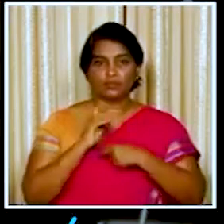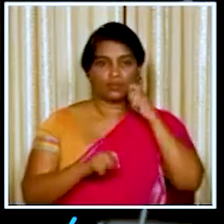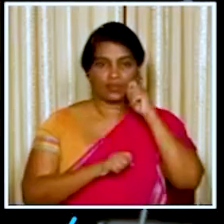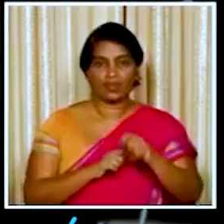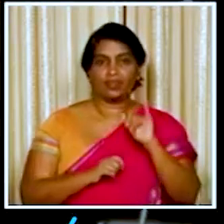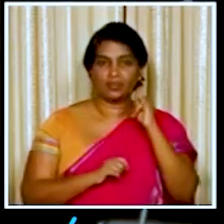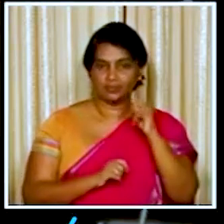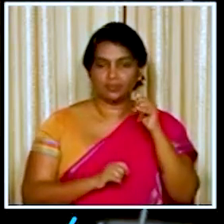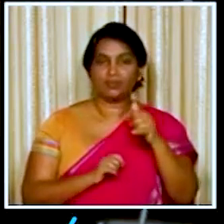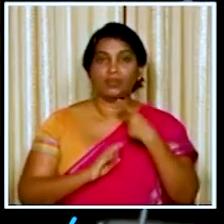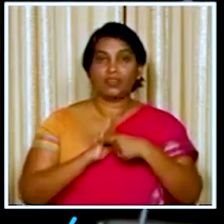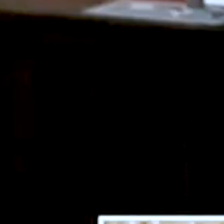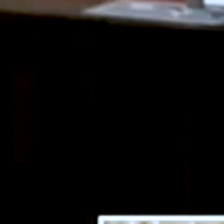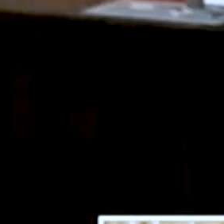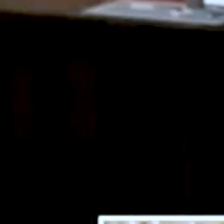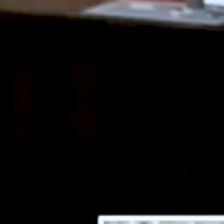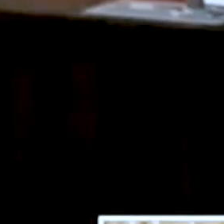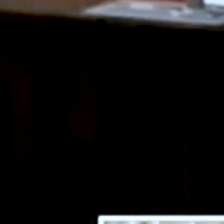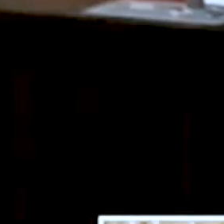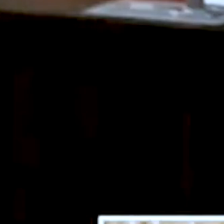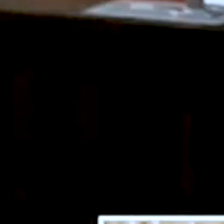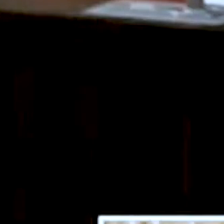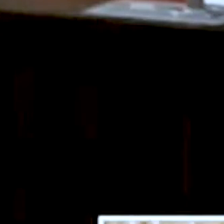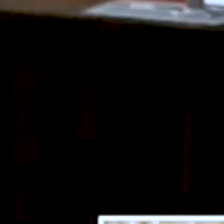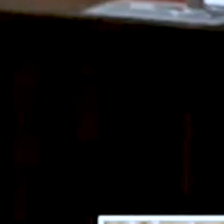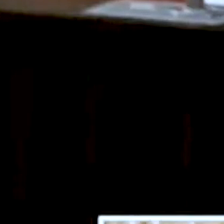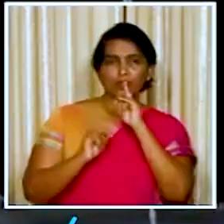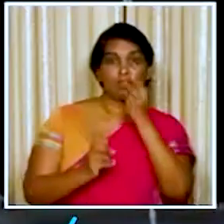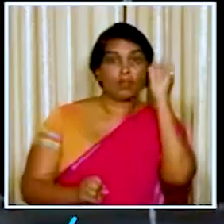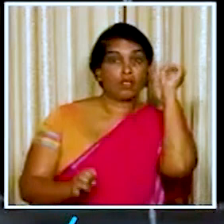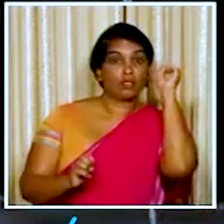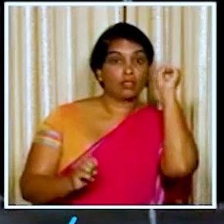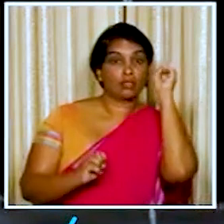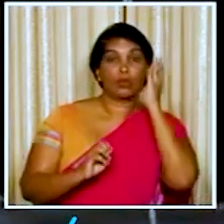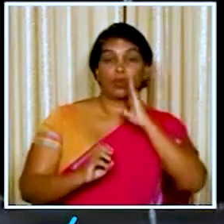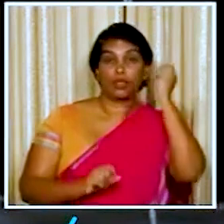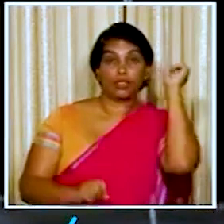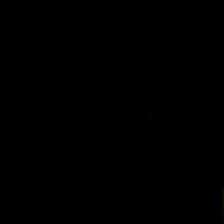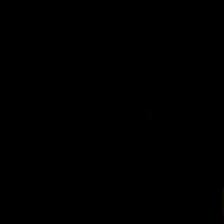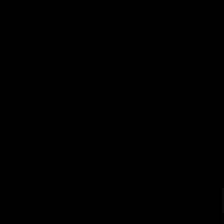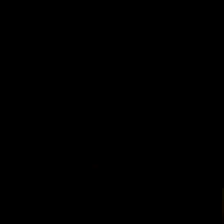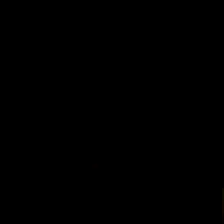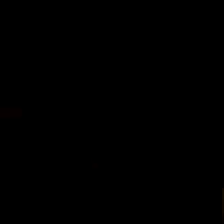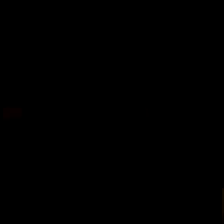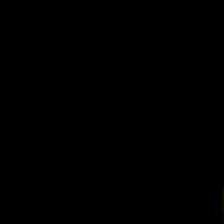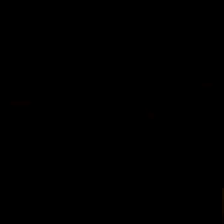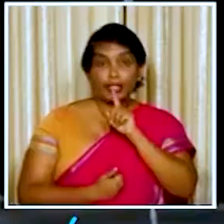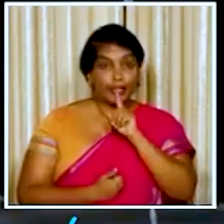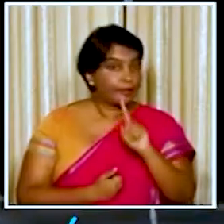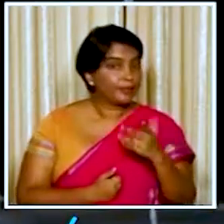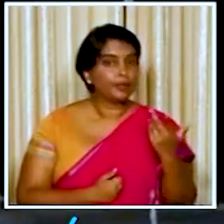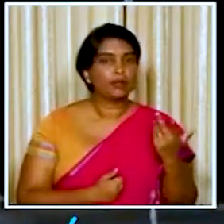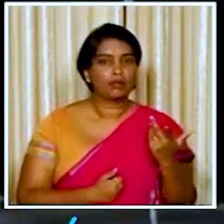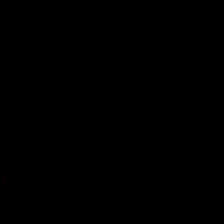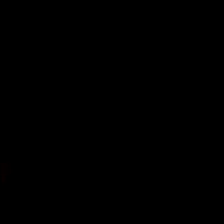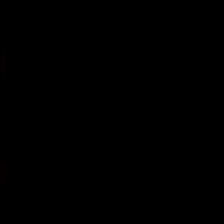සමහර වෙලාවට කිව්ව රටට සල්ලි එවන්න එපා කියලා. සමහර කිව්වා අපි එනකන් සල්ලි එවන්න එපා කියලා. විදේශ ප්‍රේෂණය එවන්න එපා කියලා සභා පක්ෂ කිව්වයි කියලා.